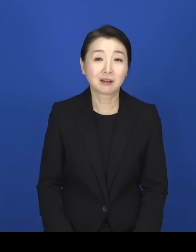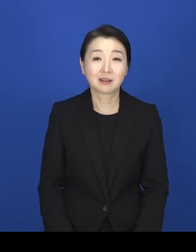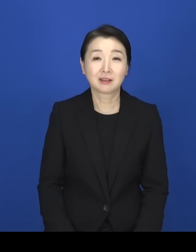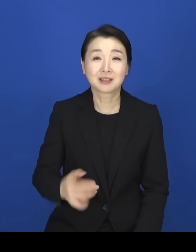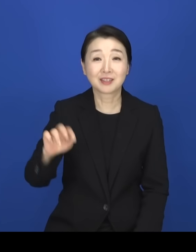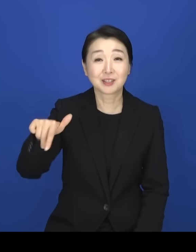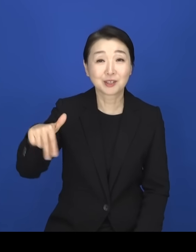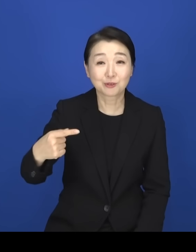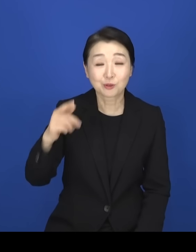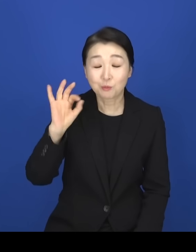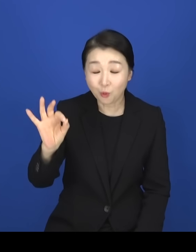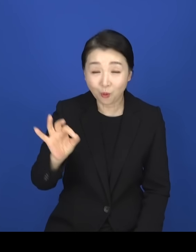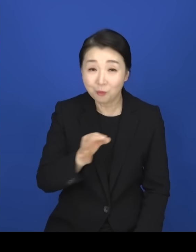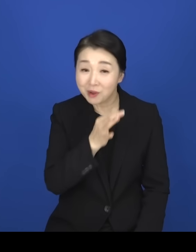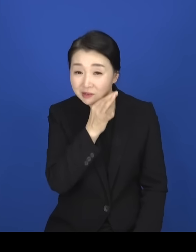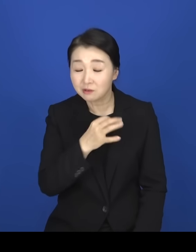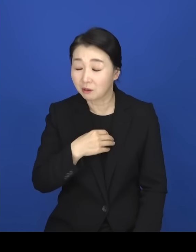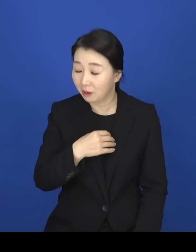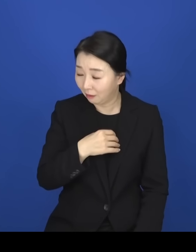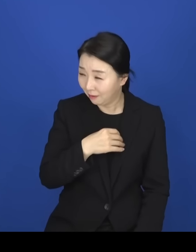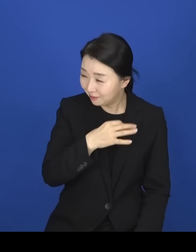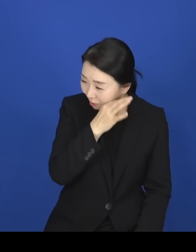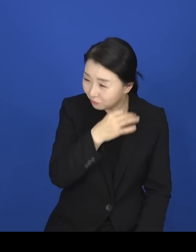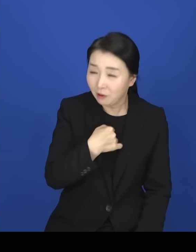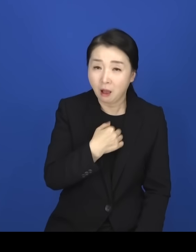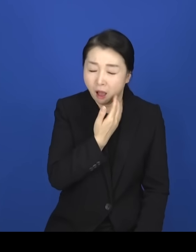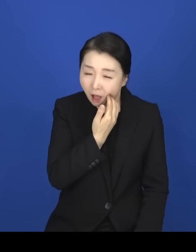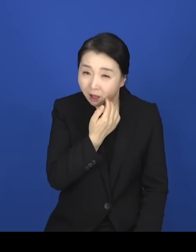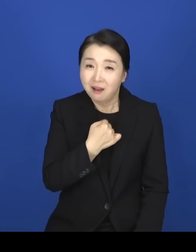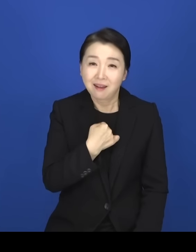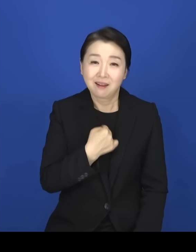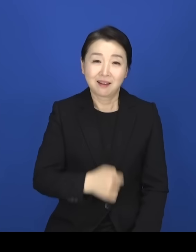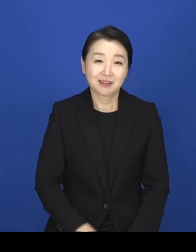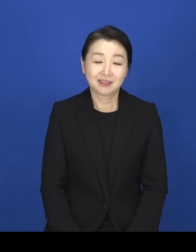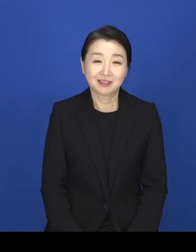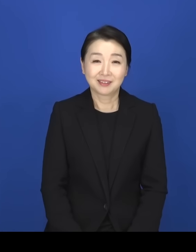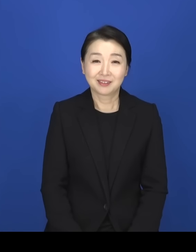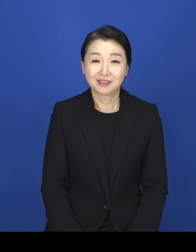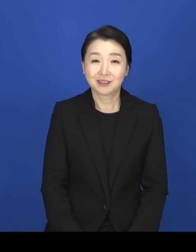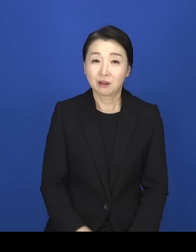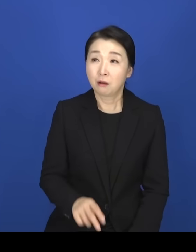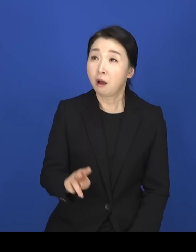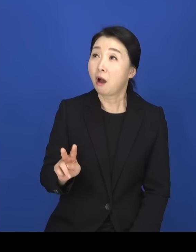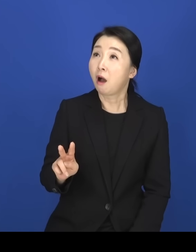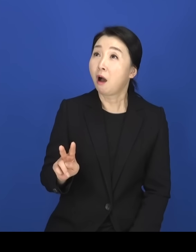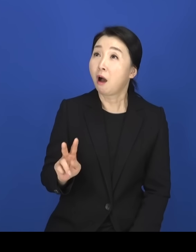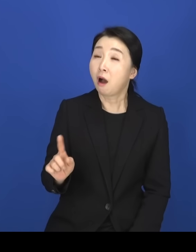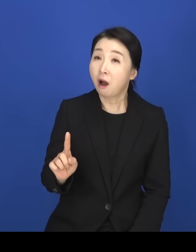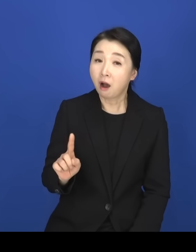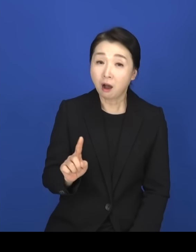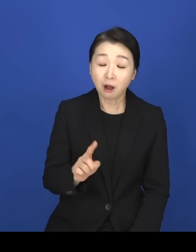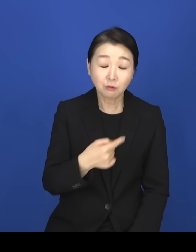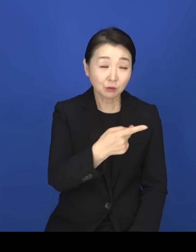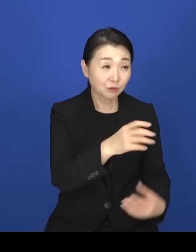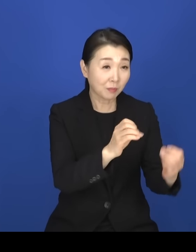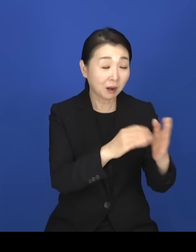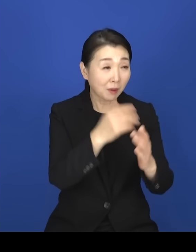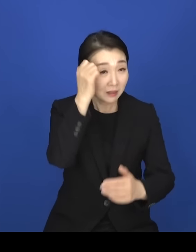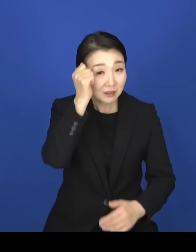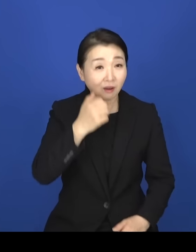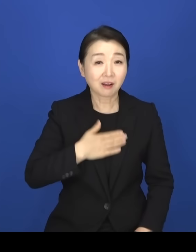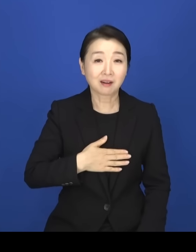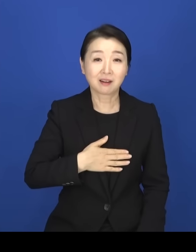반성했죠? 진짜 수치스러웠어요. 진짜 농담이 아니라 방금 했던 말을 우리가 다